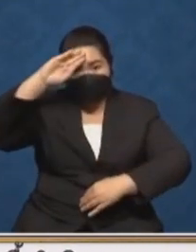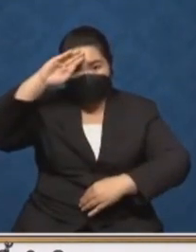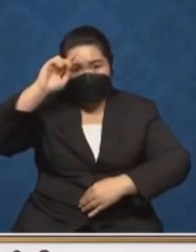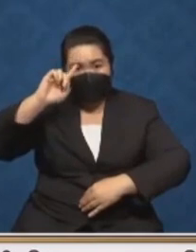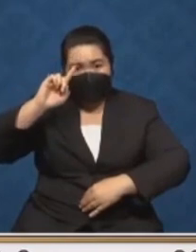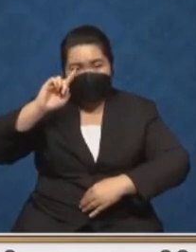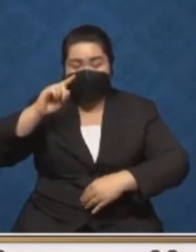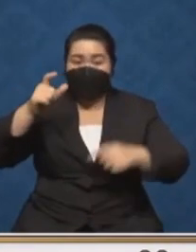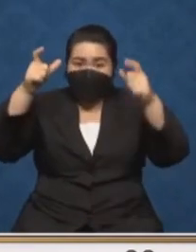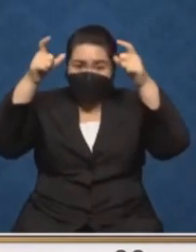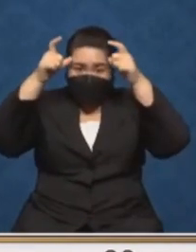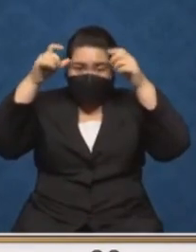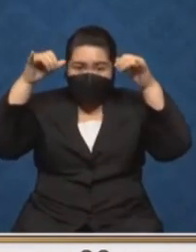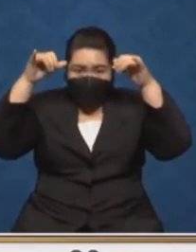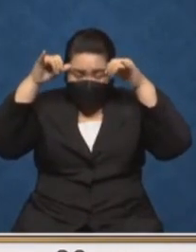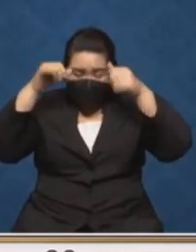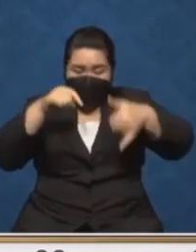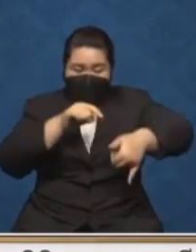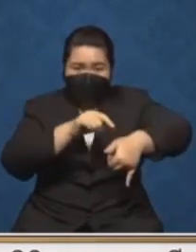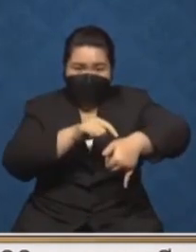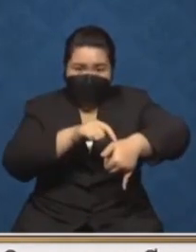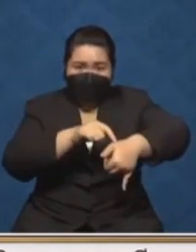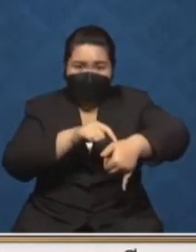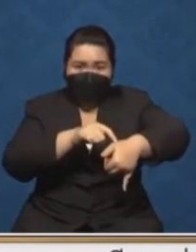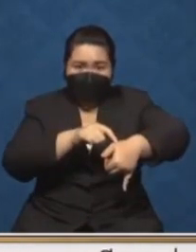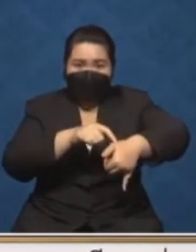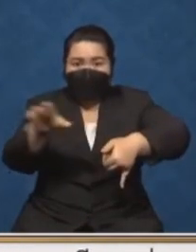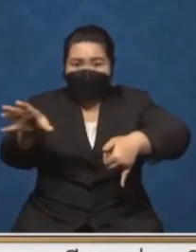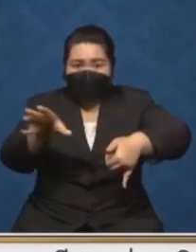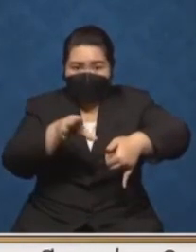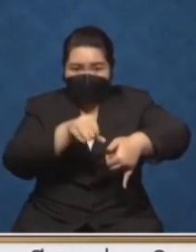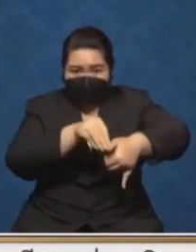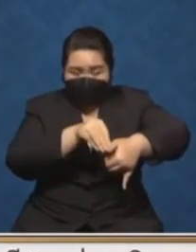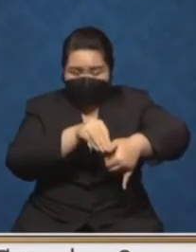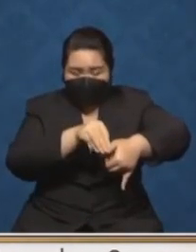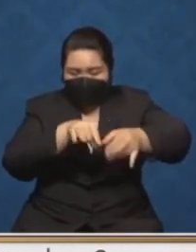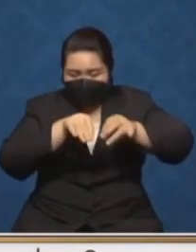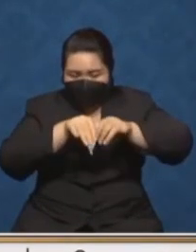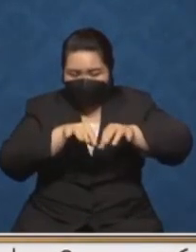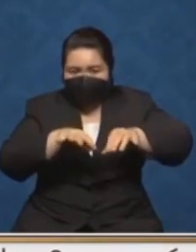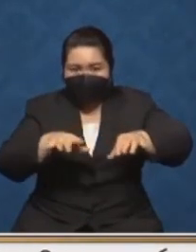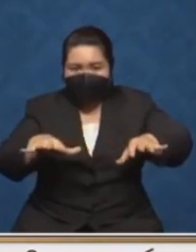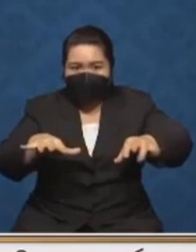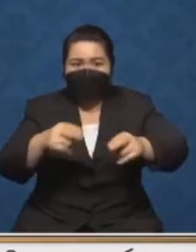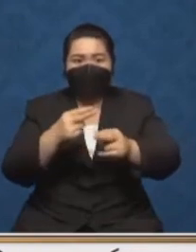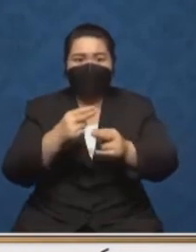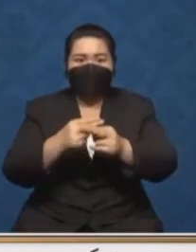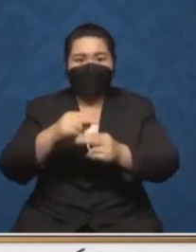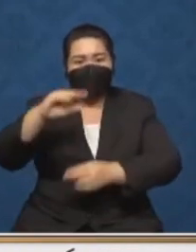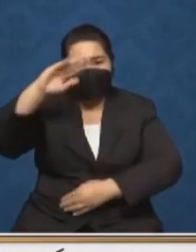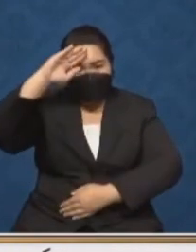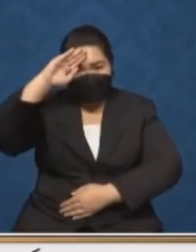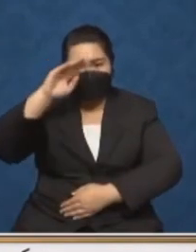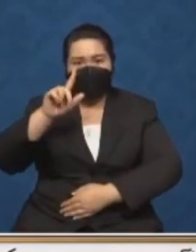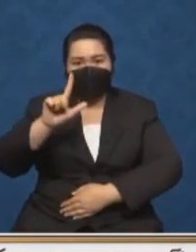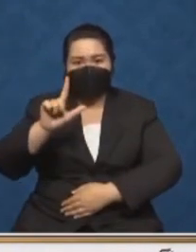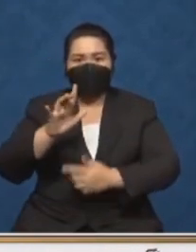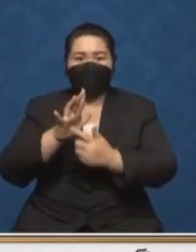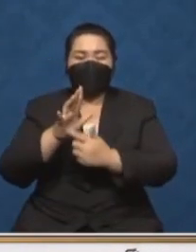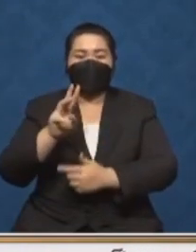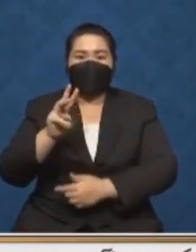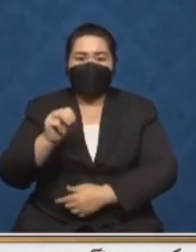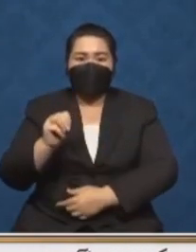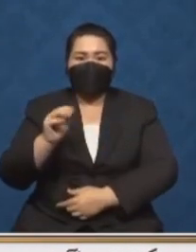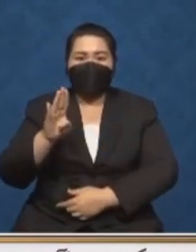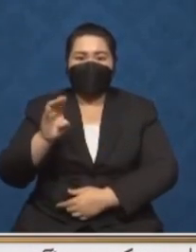ในโกระบือ หรือเป็นที่รู้จักัน คือโรคลำบีสกิน ซึ่ง